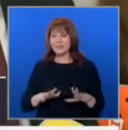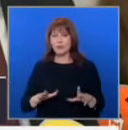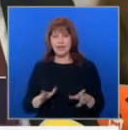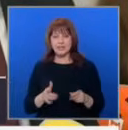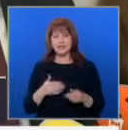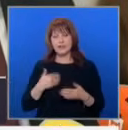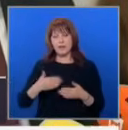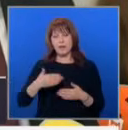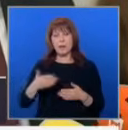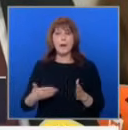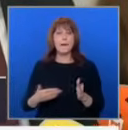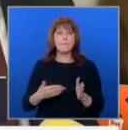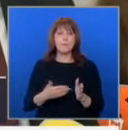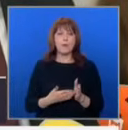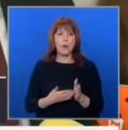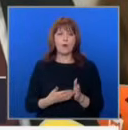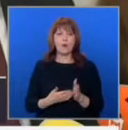поредно евроатлантическо правителство.